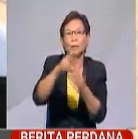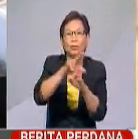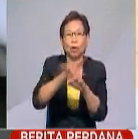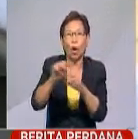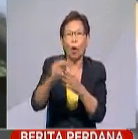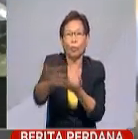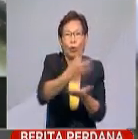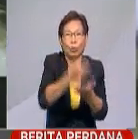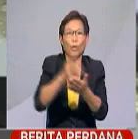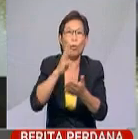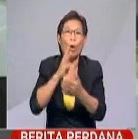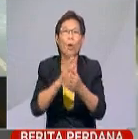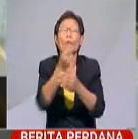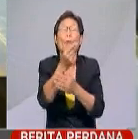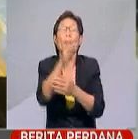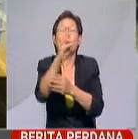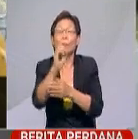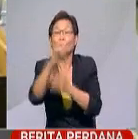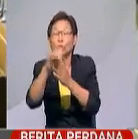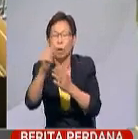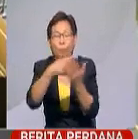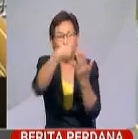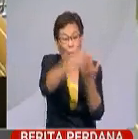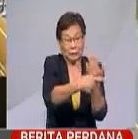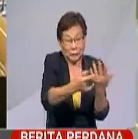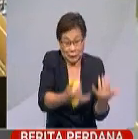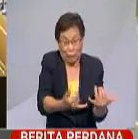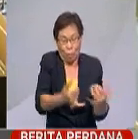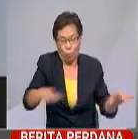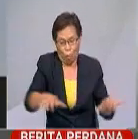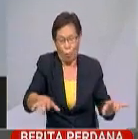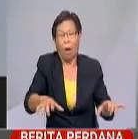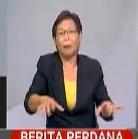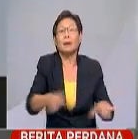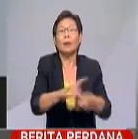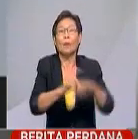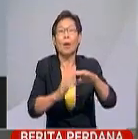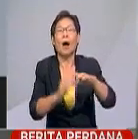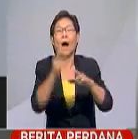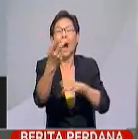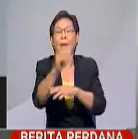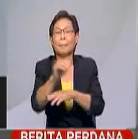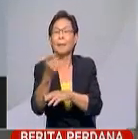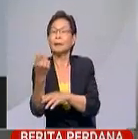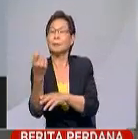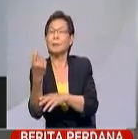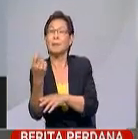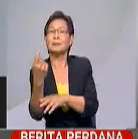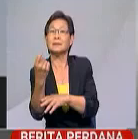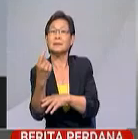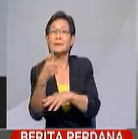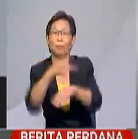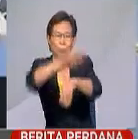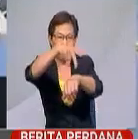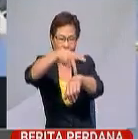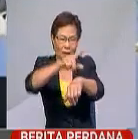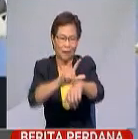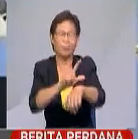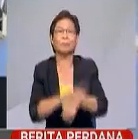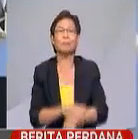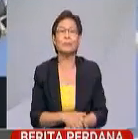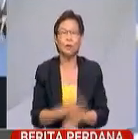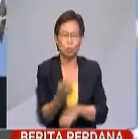dengan kos RM60 juta antara projek yang kini sedang dilaksanakan di bawah RMK 11 di Pulau